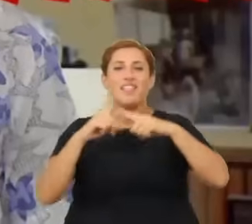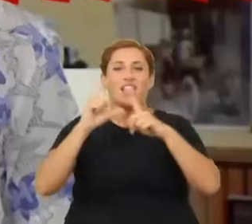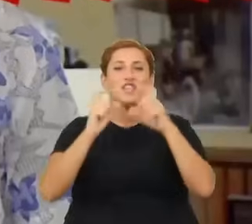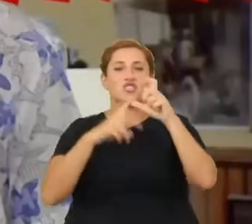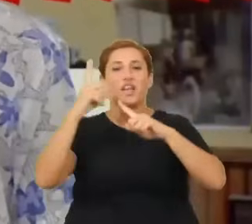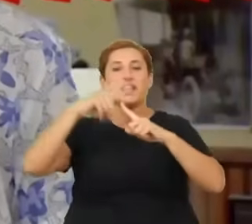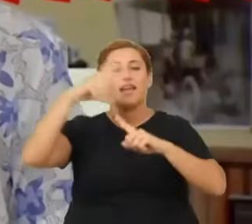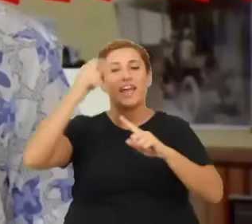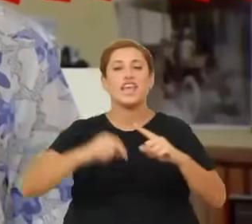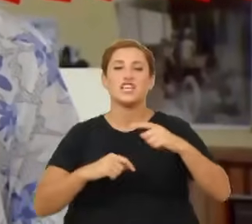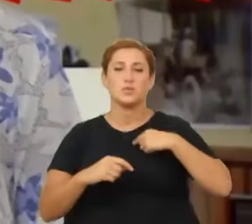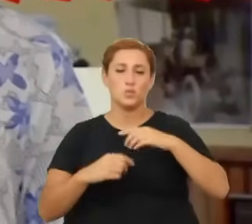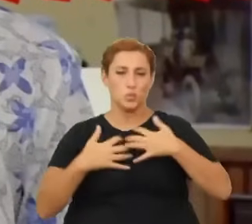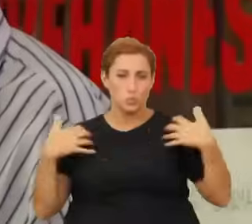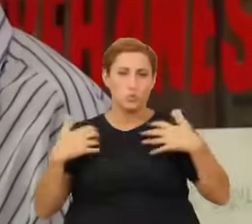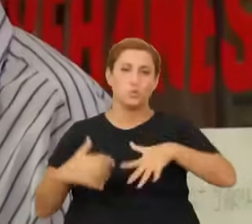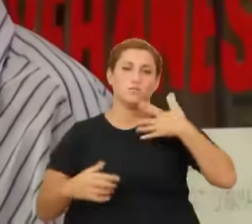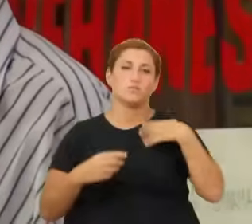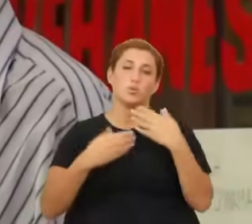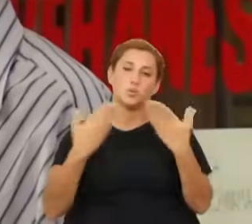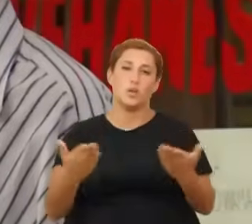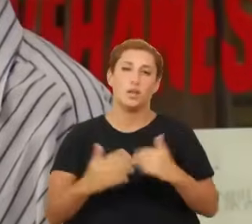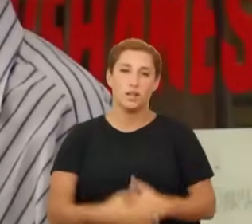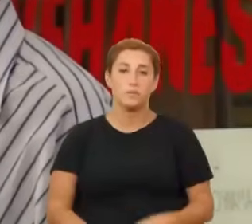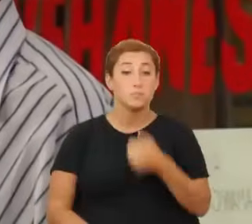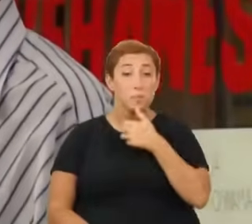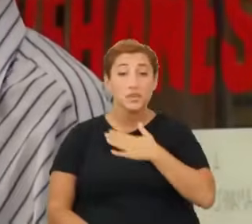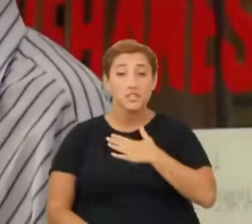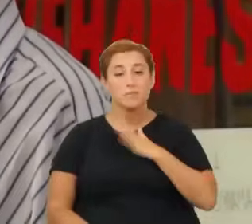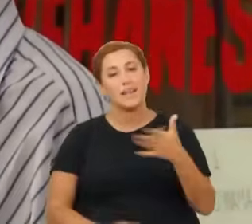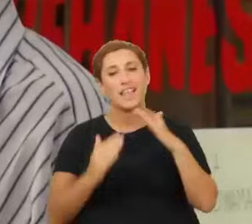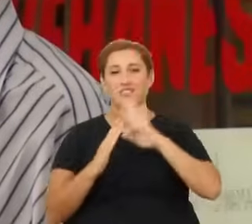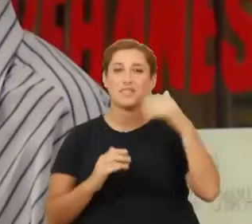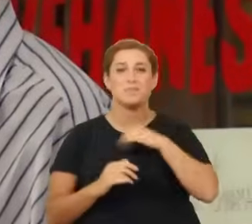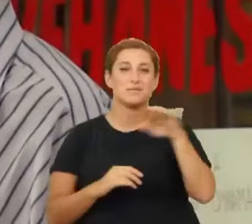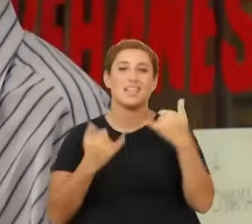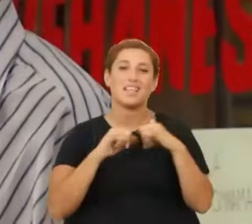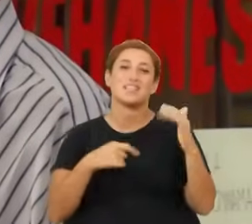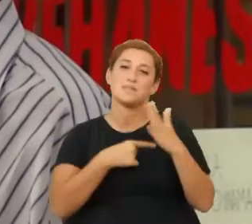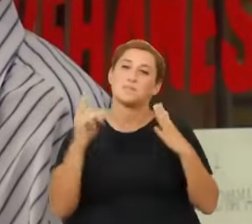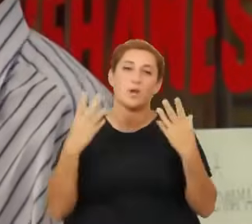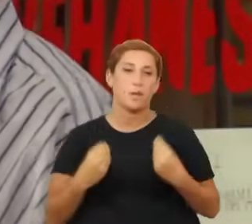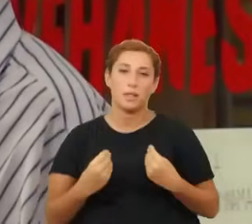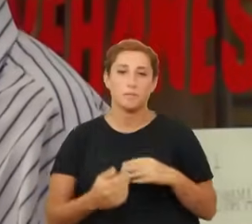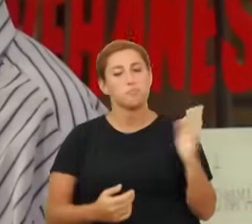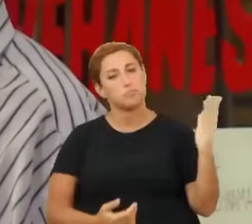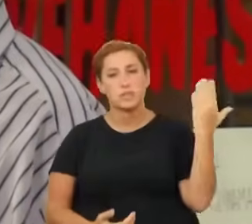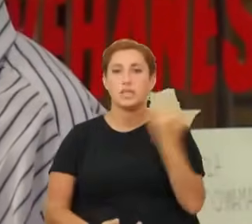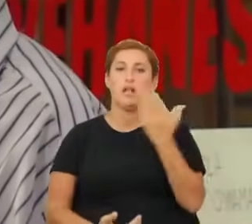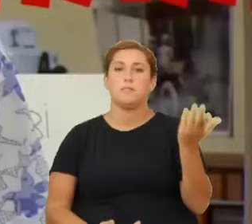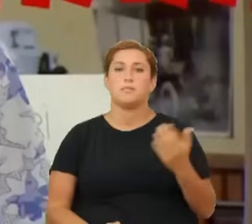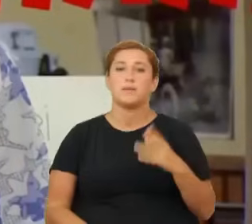LTT, ŞT'yi iftar ve gururla sular. Babacığım. Hadi eve gidip bizimkileri tatilden vazgeçirelim. Gidelim